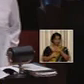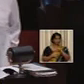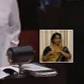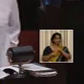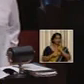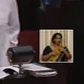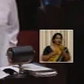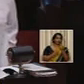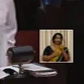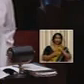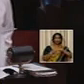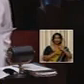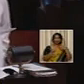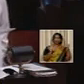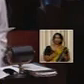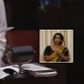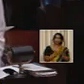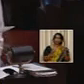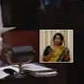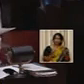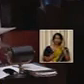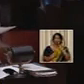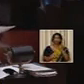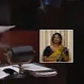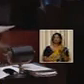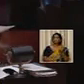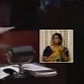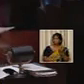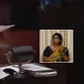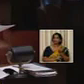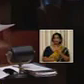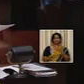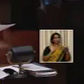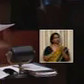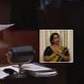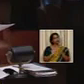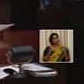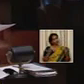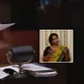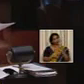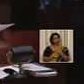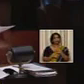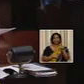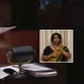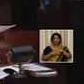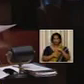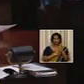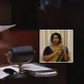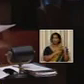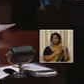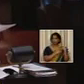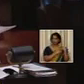මූල්‍ය සමාගමක් සමග ඒකාබද්ධ කර හෝ විදේශ ආයෝජකෙක් එක්ක සම්බන්ධ කරගෙන හෝ ඒ ආයතනයේ